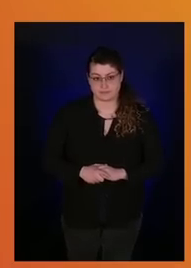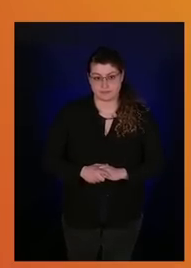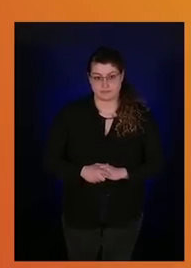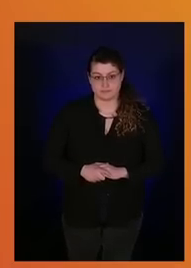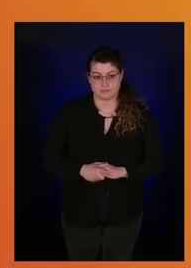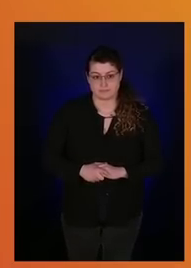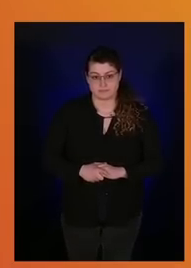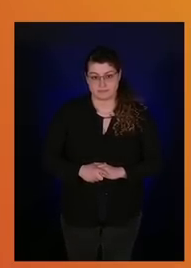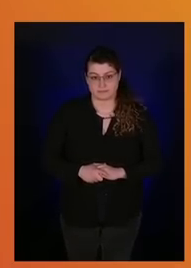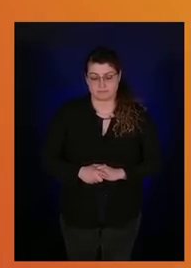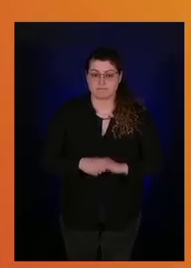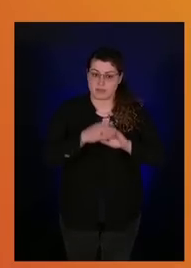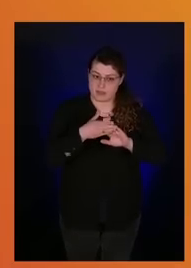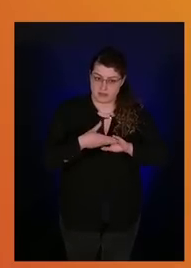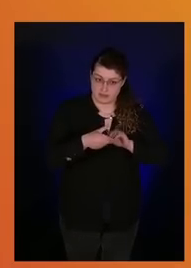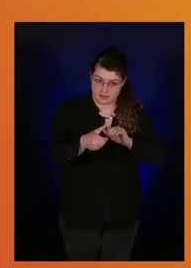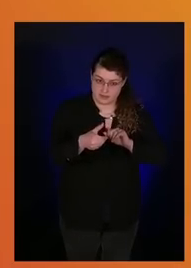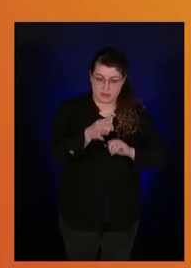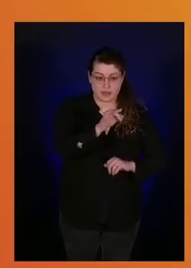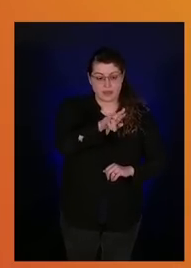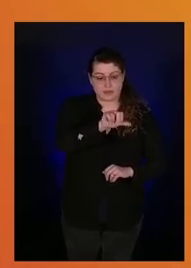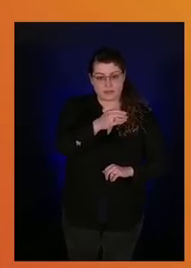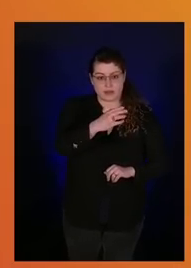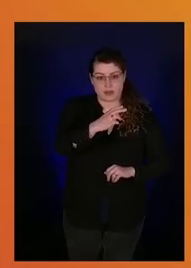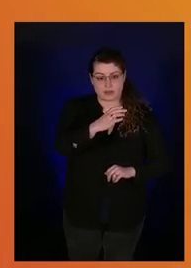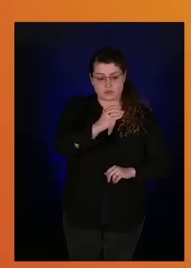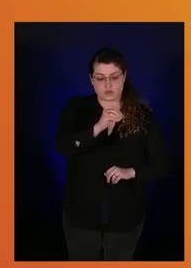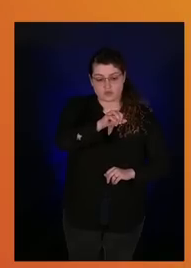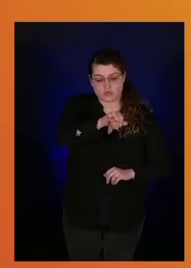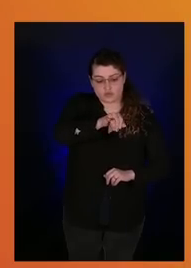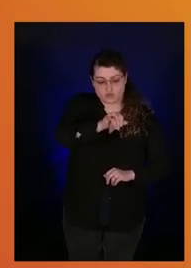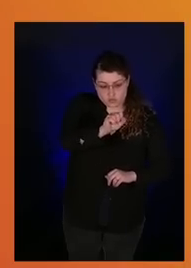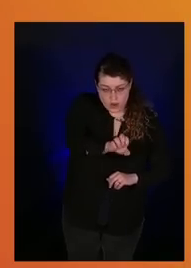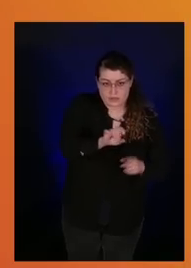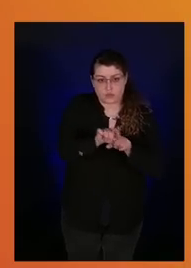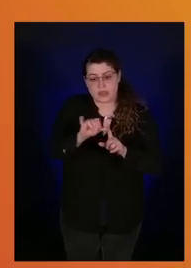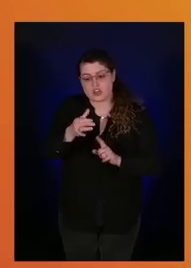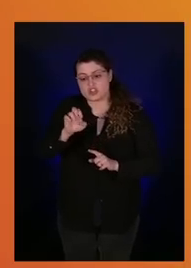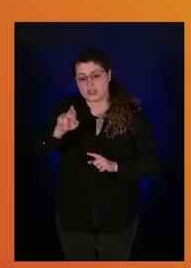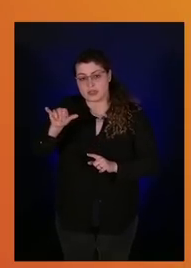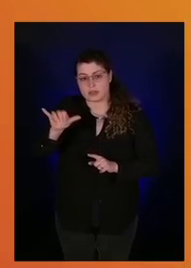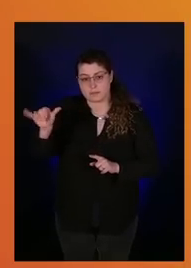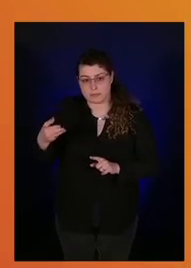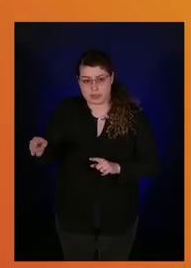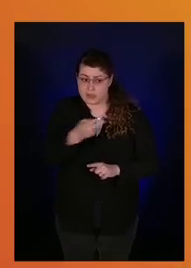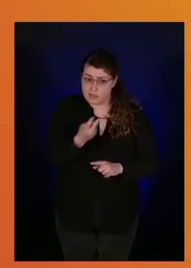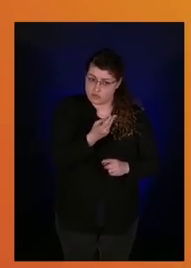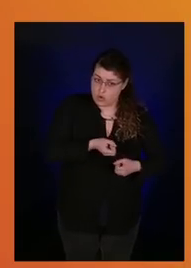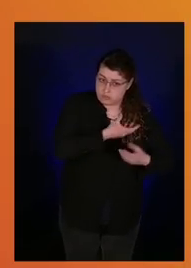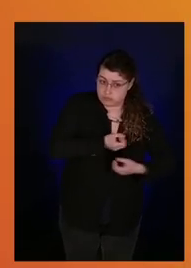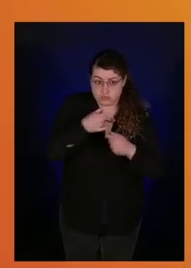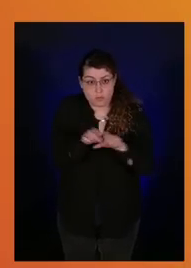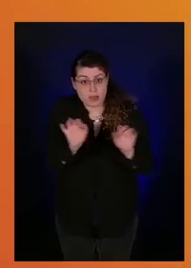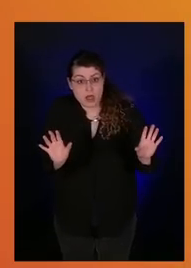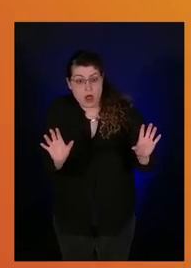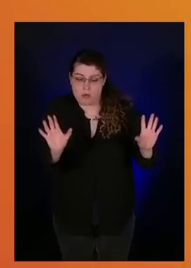On va donner donc la parole à Françoise et puis à Jérémy. Je ne sais pas comment vous procédez, c'est peut-être à deux voix. D'accord, ok,